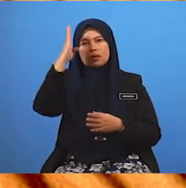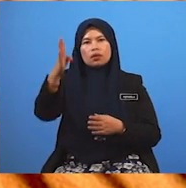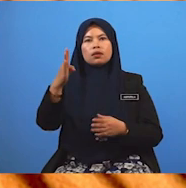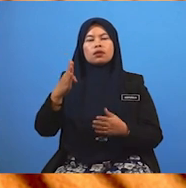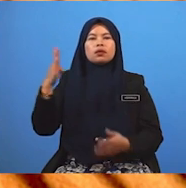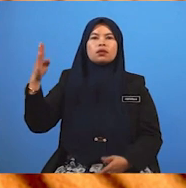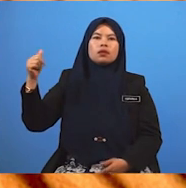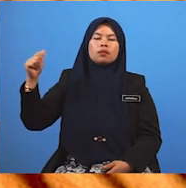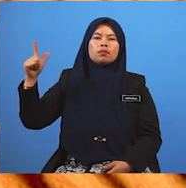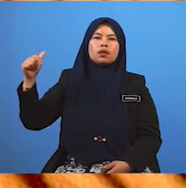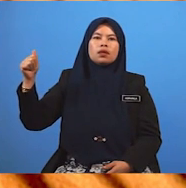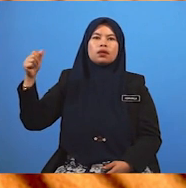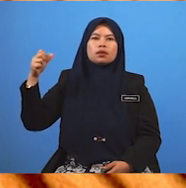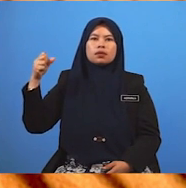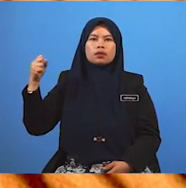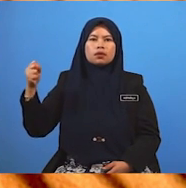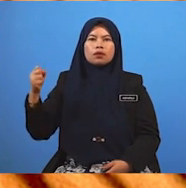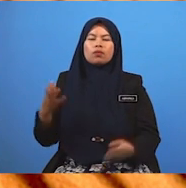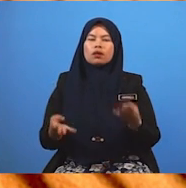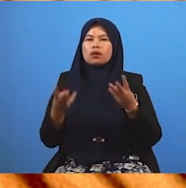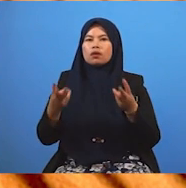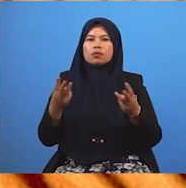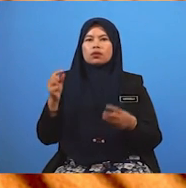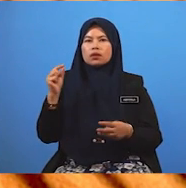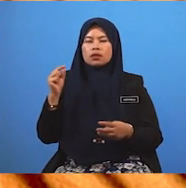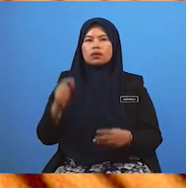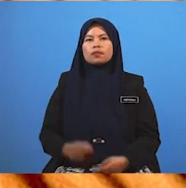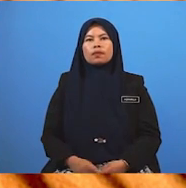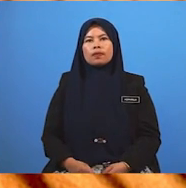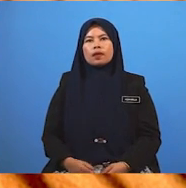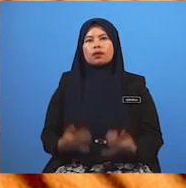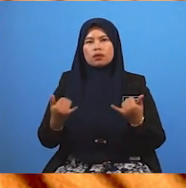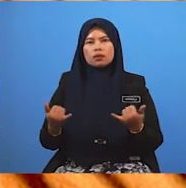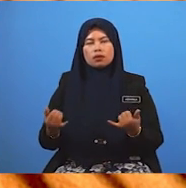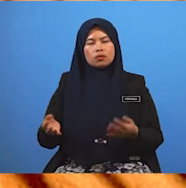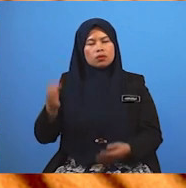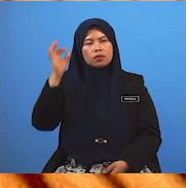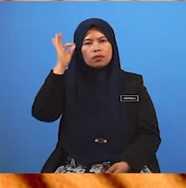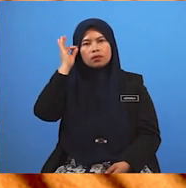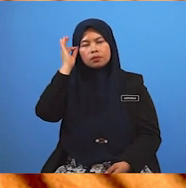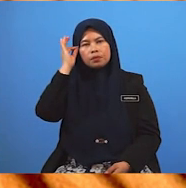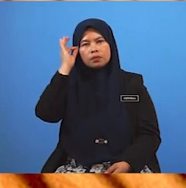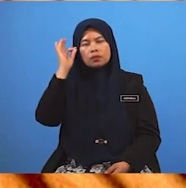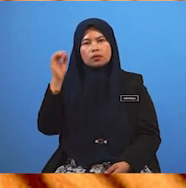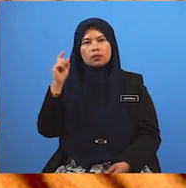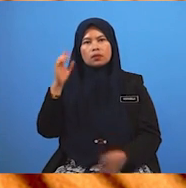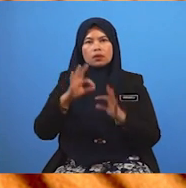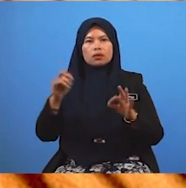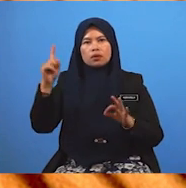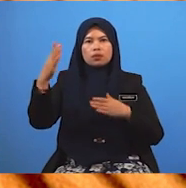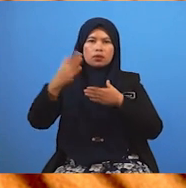kita sudah memahami ayat 1 hingga 11. Surah Al-Waqi'ah yang kita baca tadi.